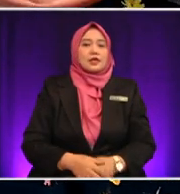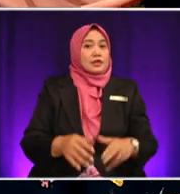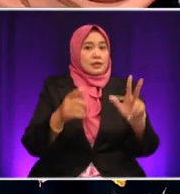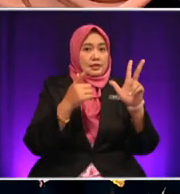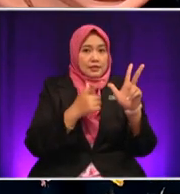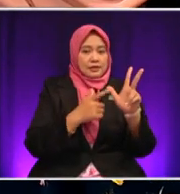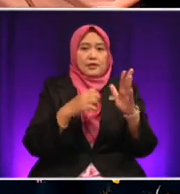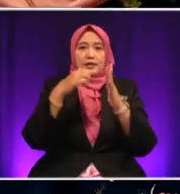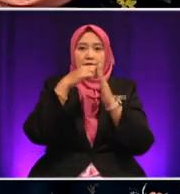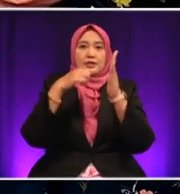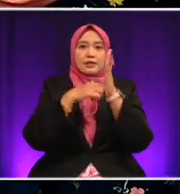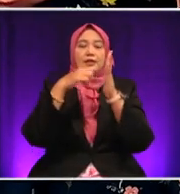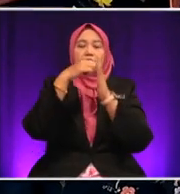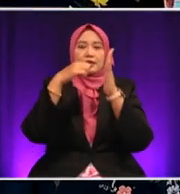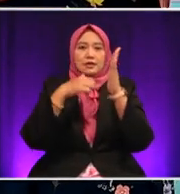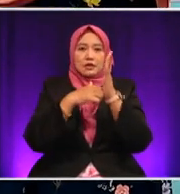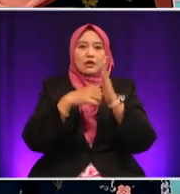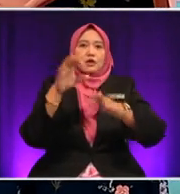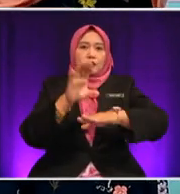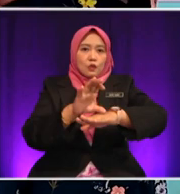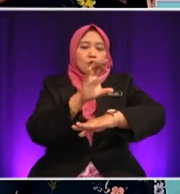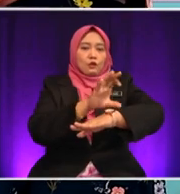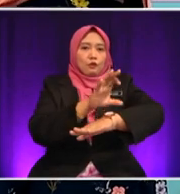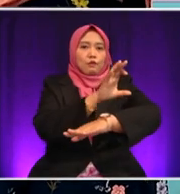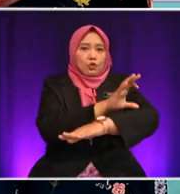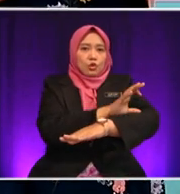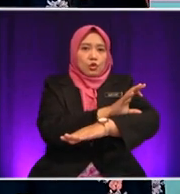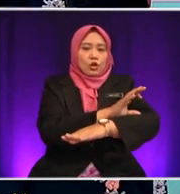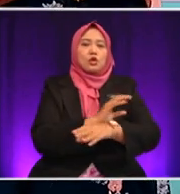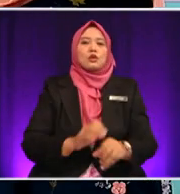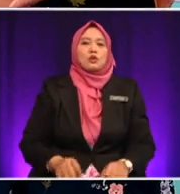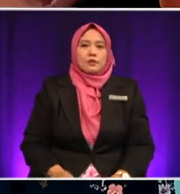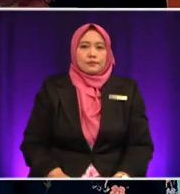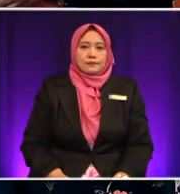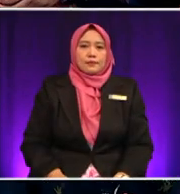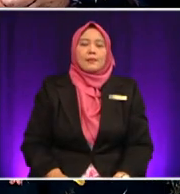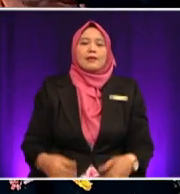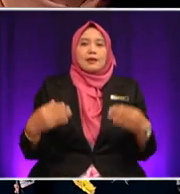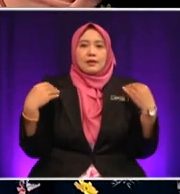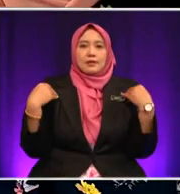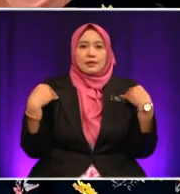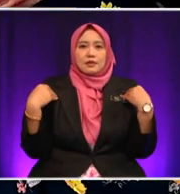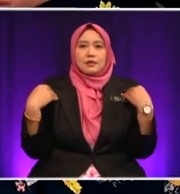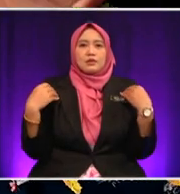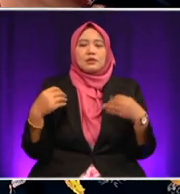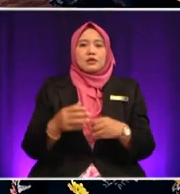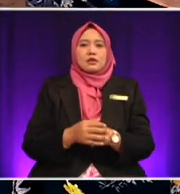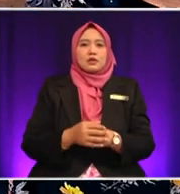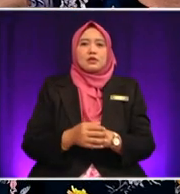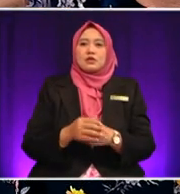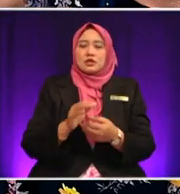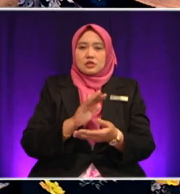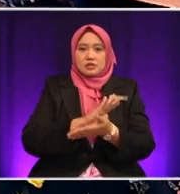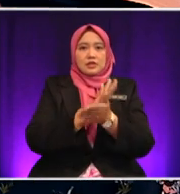tentang etika tempat boleh dikenali sebagai etika dan setengah tempat Etika itu dijadikan